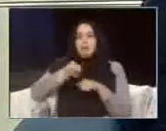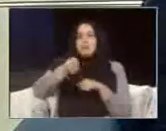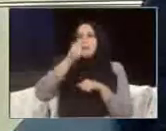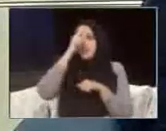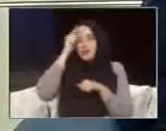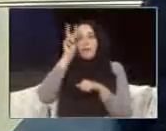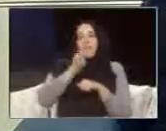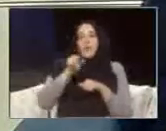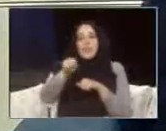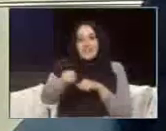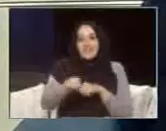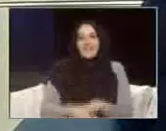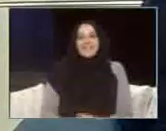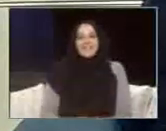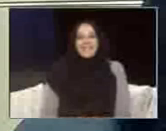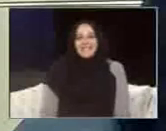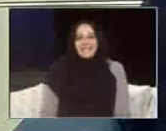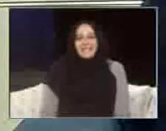الله الجمعة المقبلة.